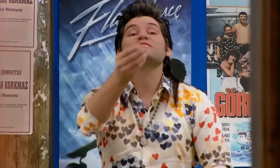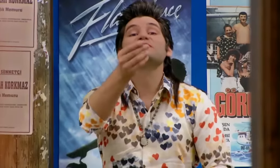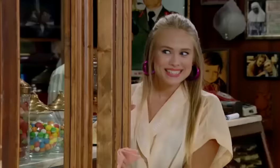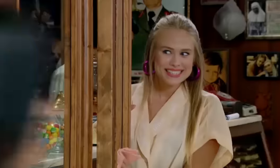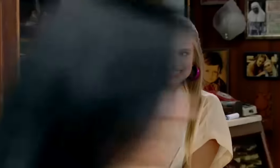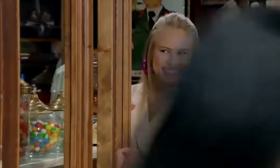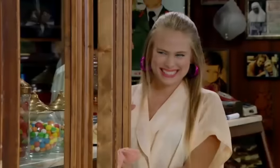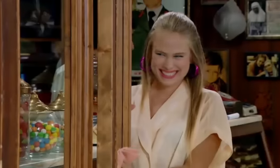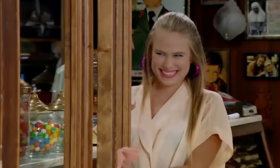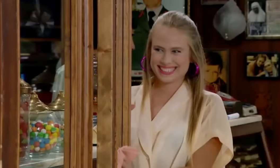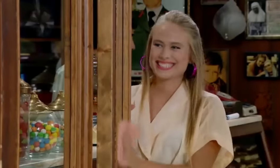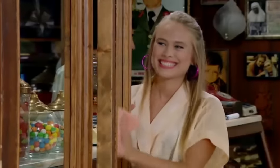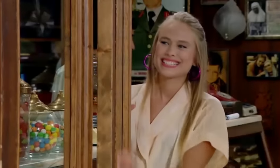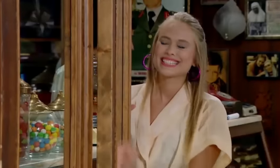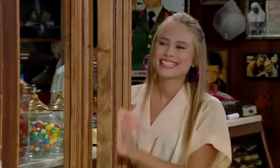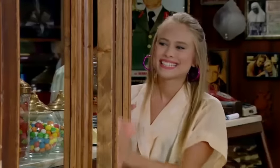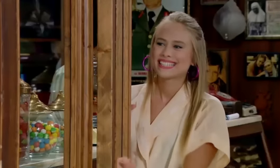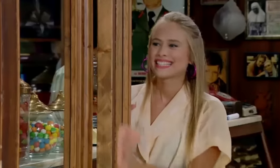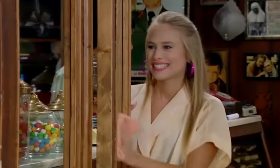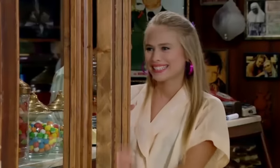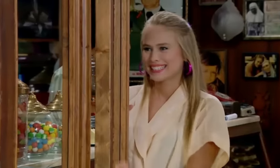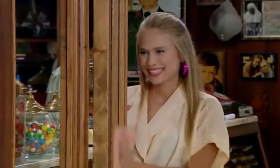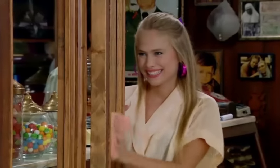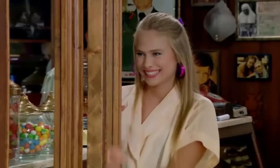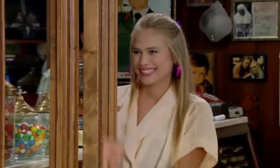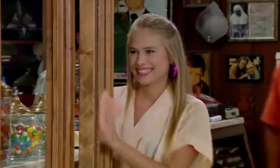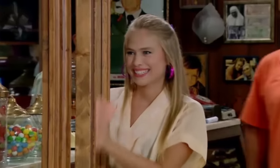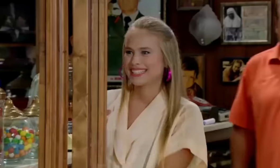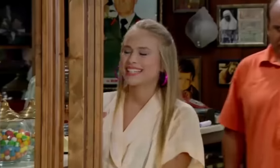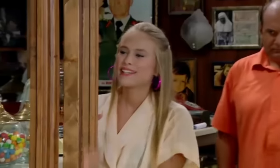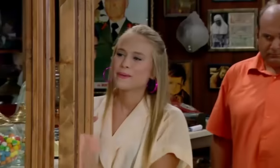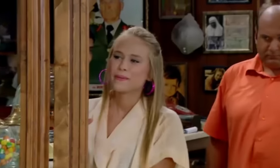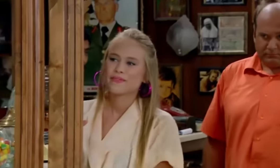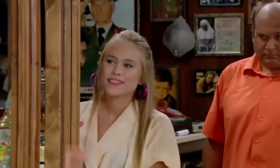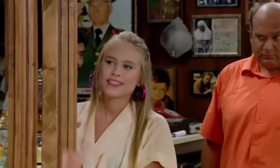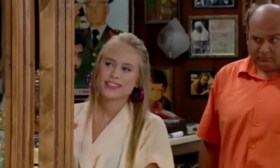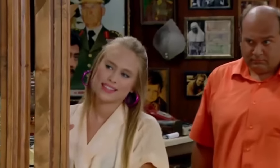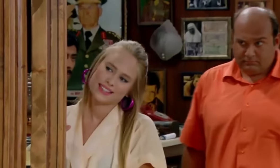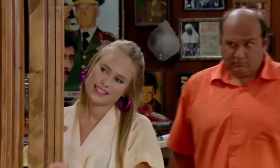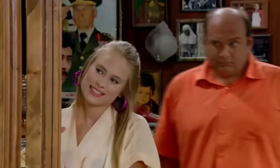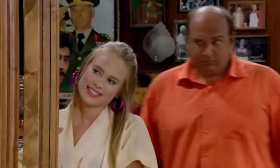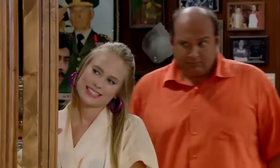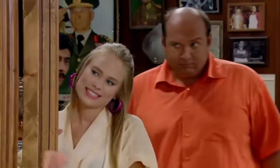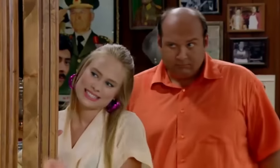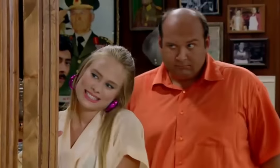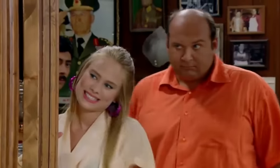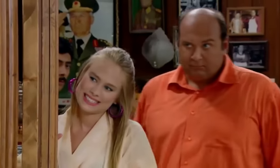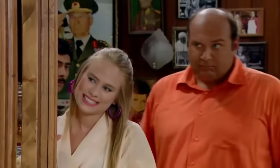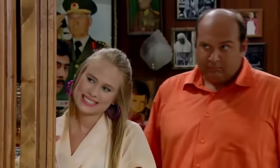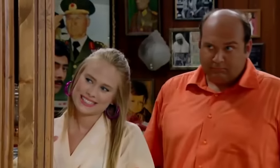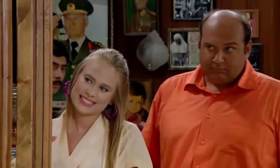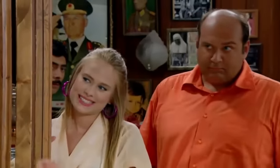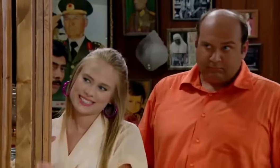atıyor. Elvan da pastanede. Cam silme ayağına onunla cilveleşirken arkasından sesiyle Sami geldi. Şahin onu